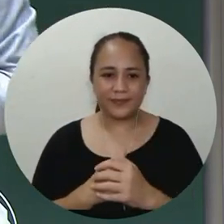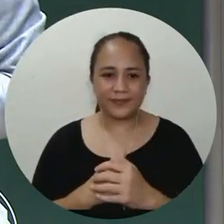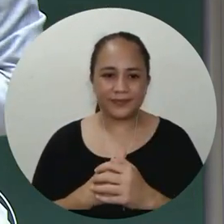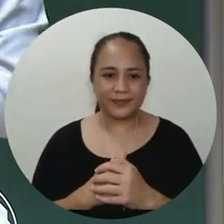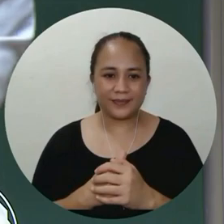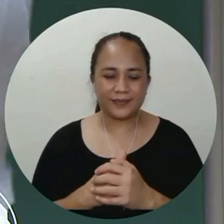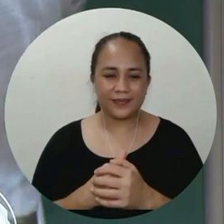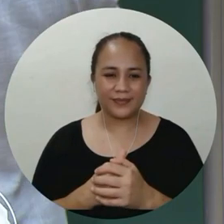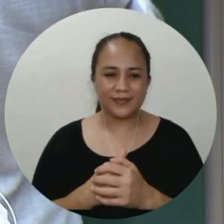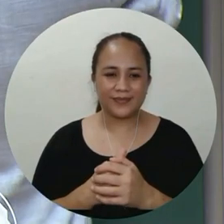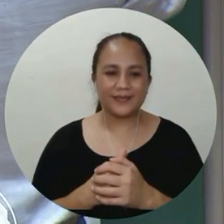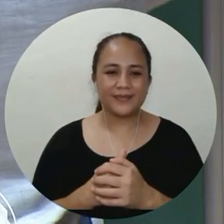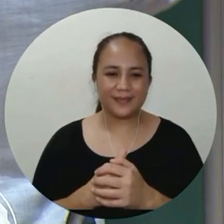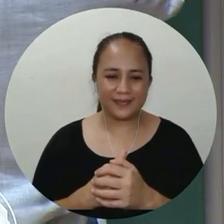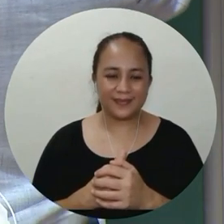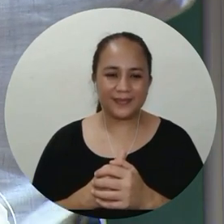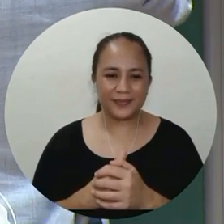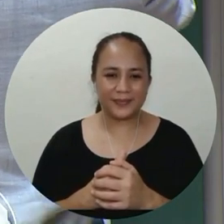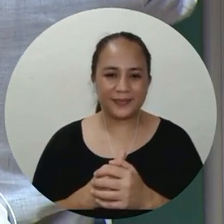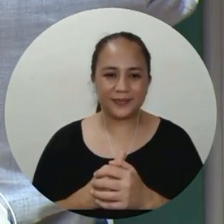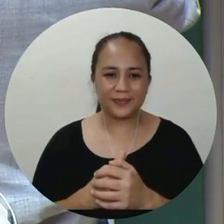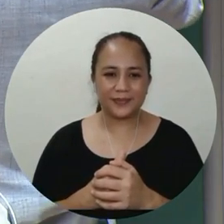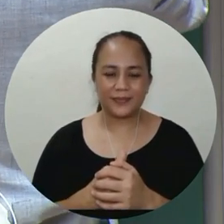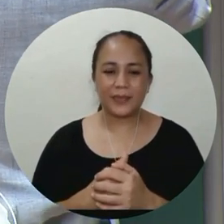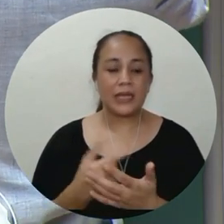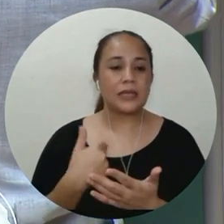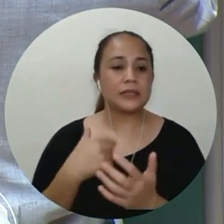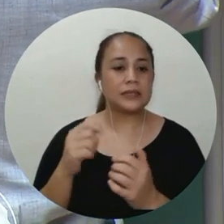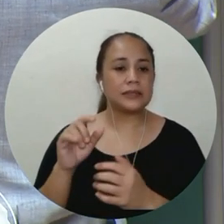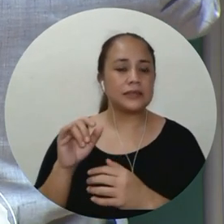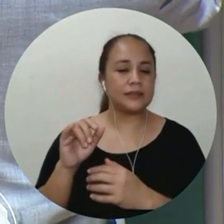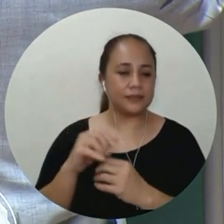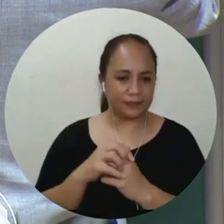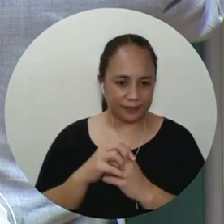창세기 41장 38절. Genesis 41 verse